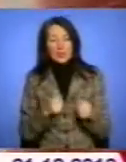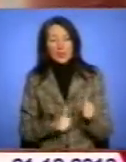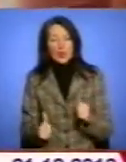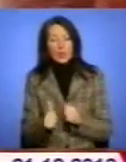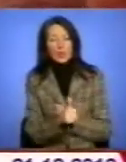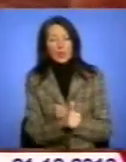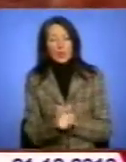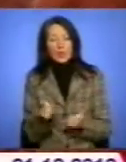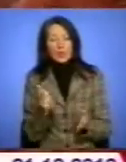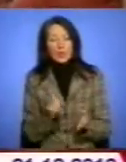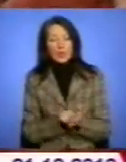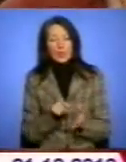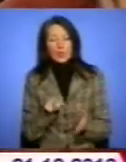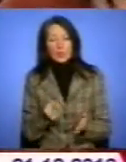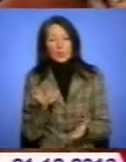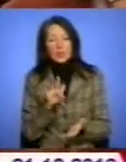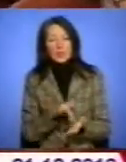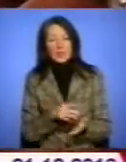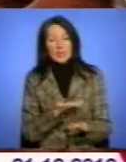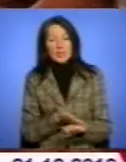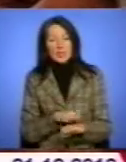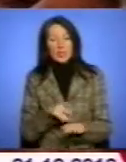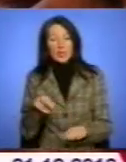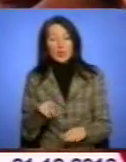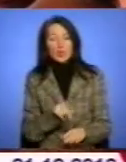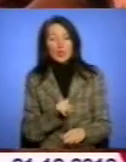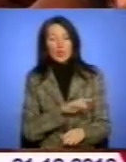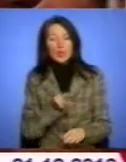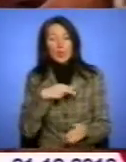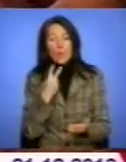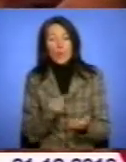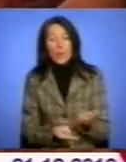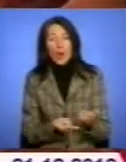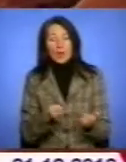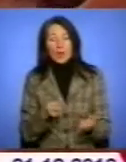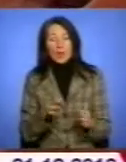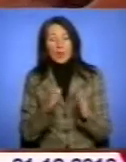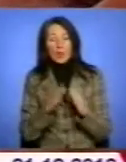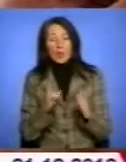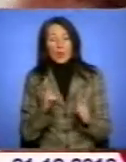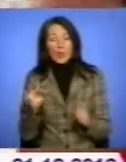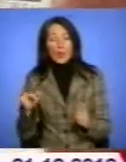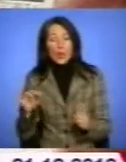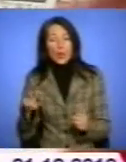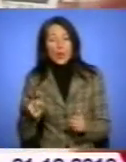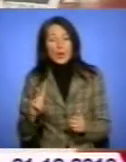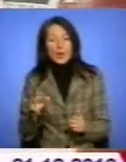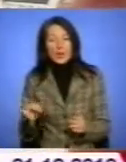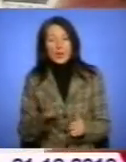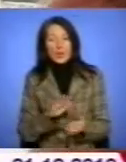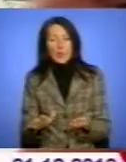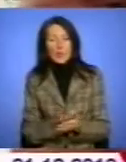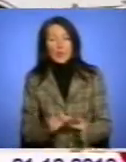тут в центрі то дуже тяжко йти, щоб вони впали. Не прибирають нічого, та і на дорогах подивіться,